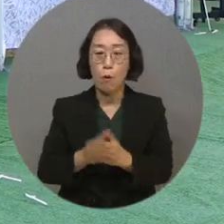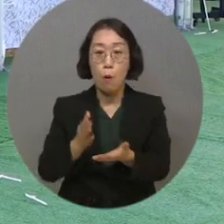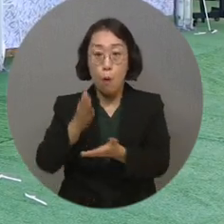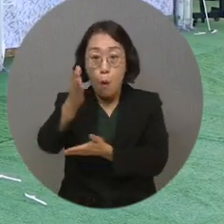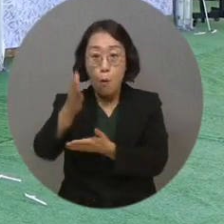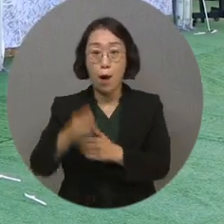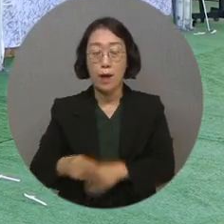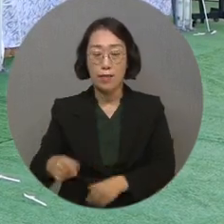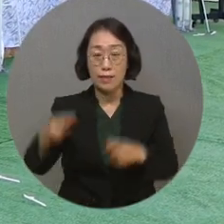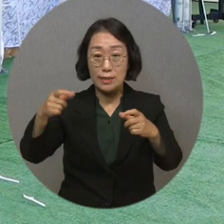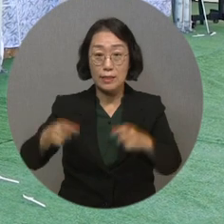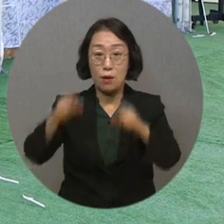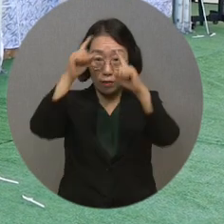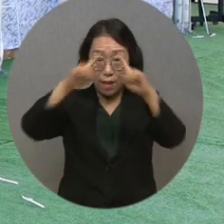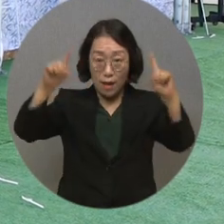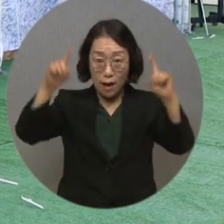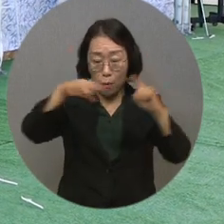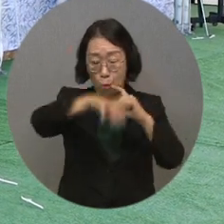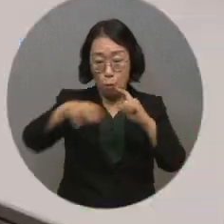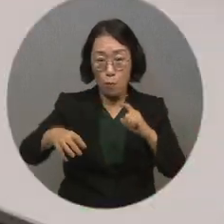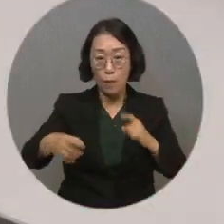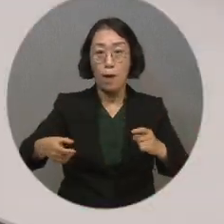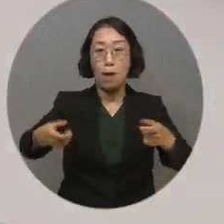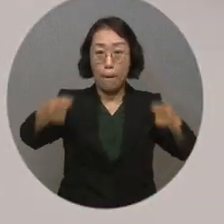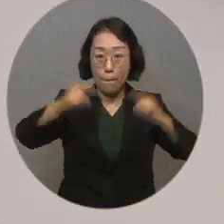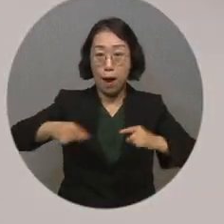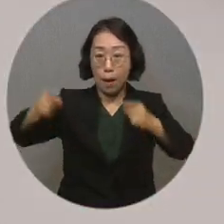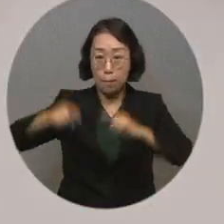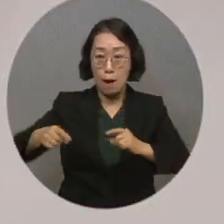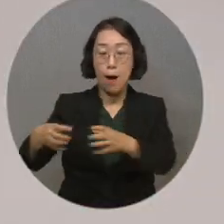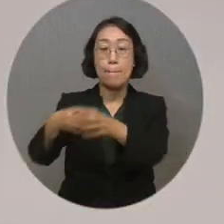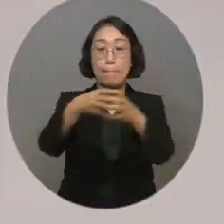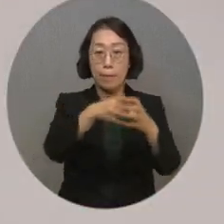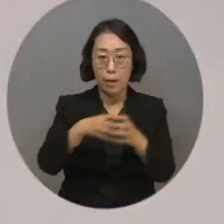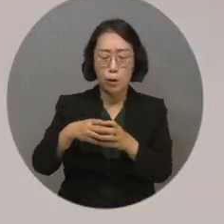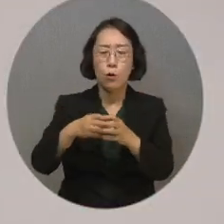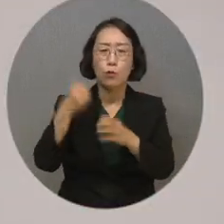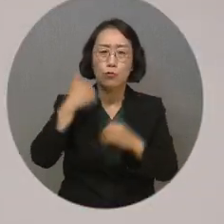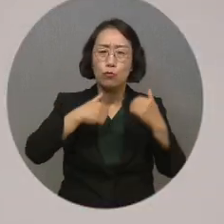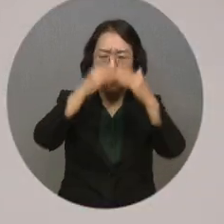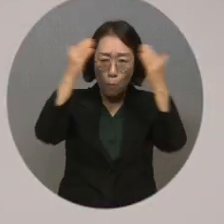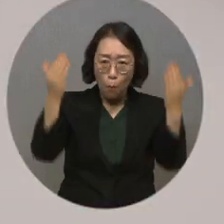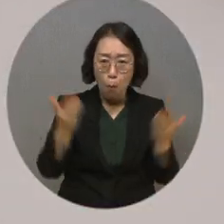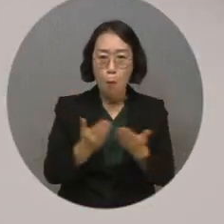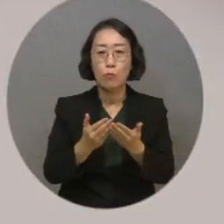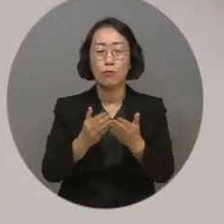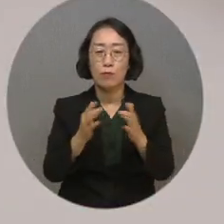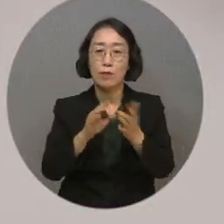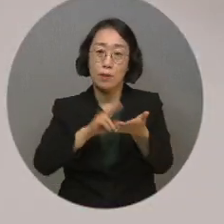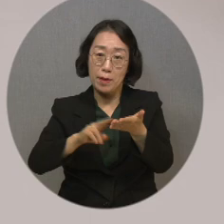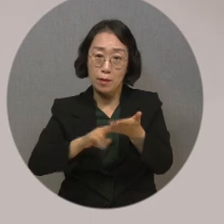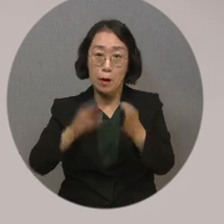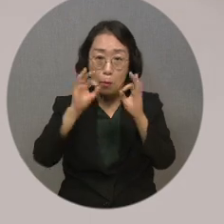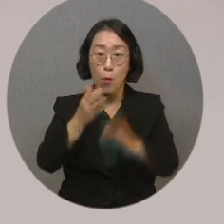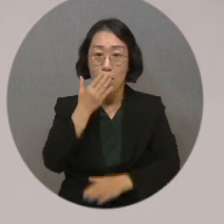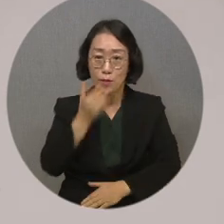보유한 지역 대학 세 곳이 함께 어우러져 누구나 웹툰을 즐길 수 있는 다채로운 콘텐츠를 선보였습니다.